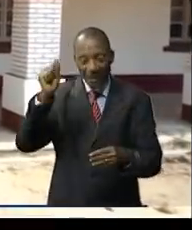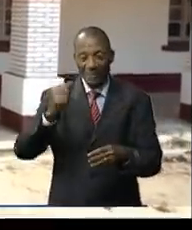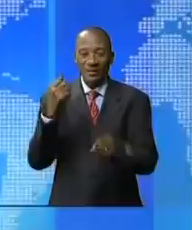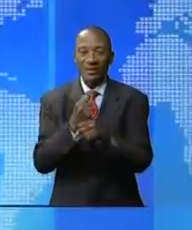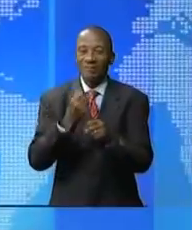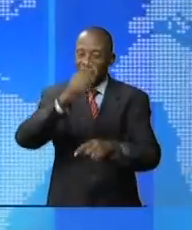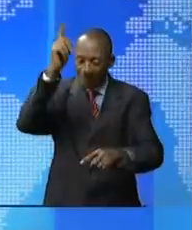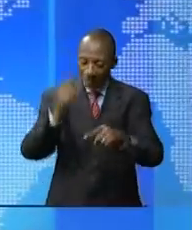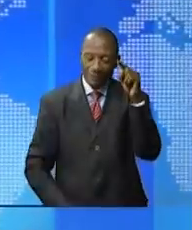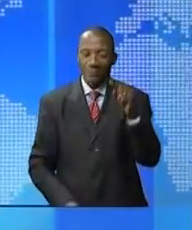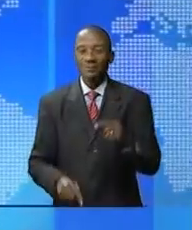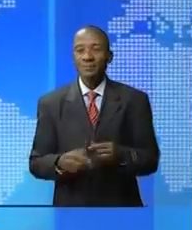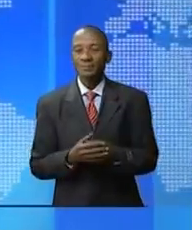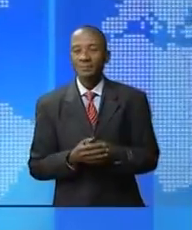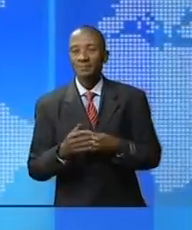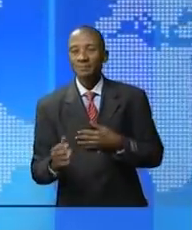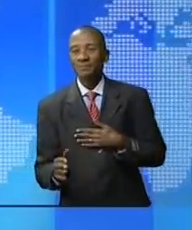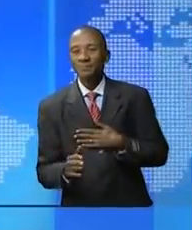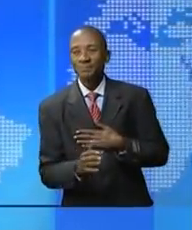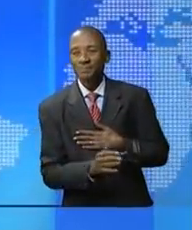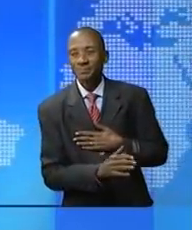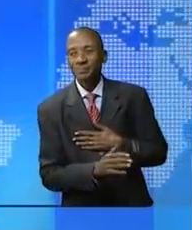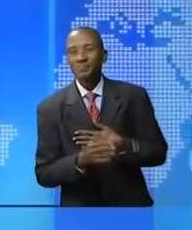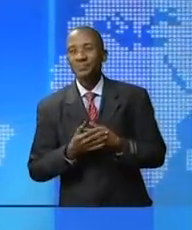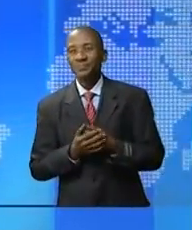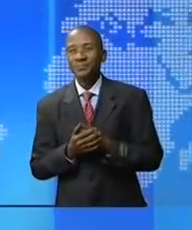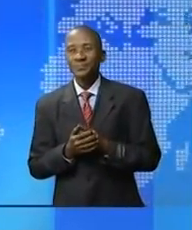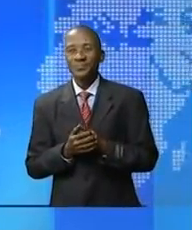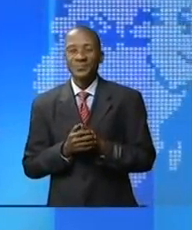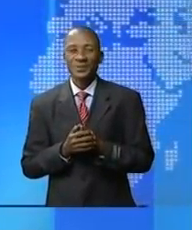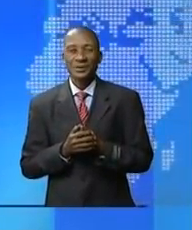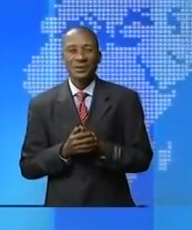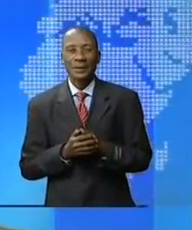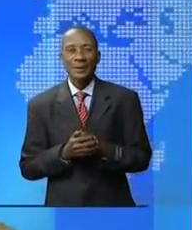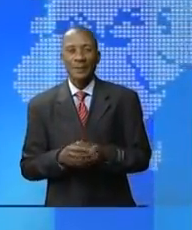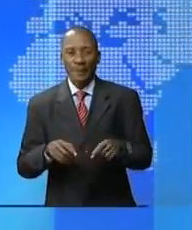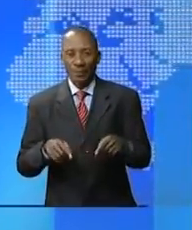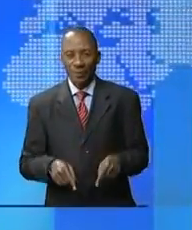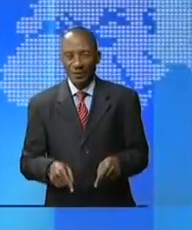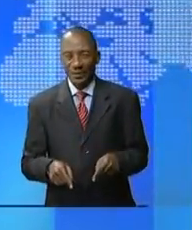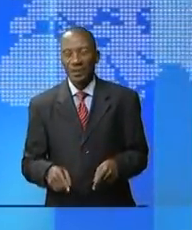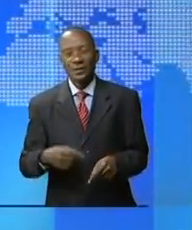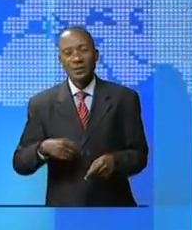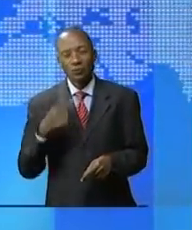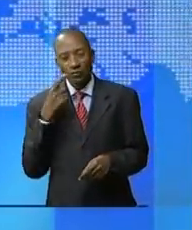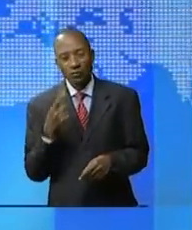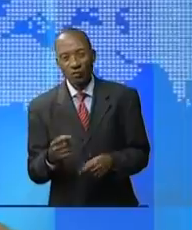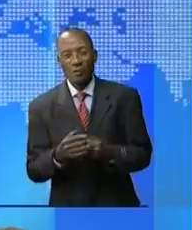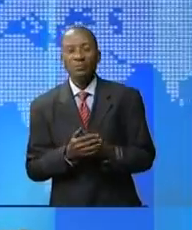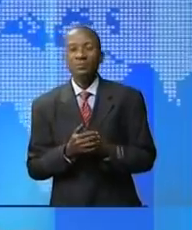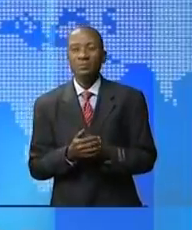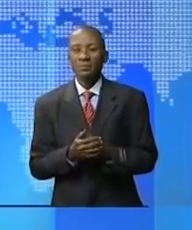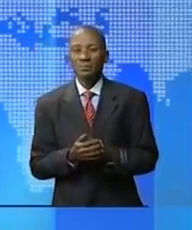trouvée. Et puis, l'espace Grand Katanga ne cesse de manifester son soutien à l'un de ses dignes fils. Il s'agit